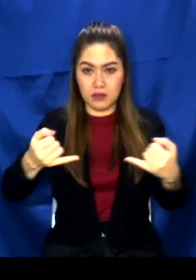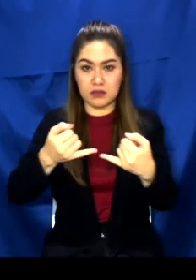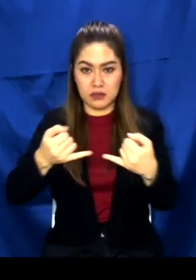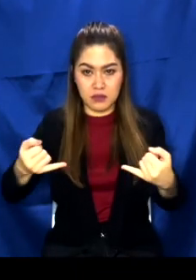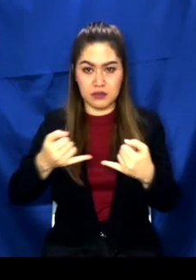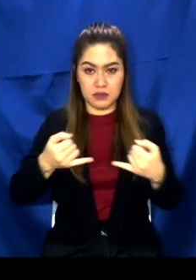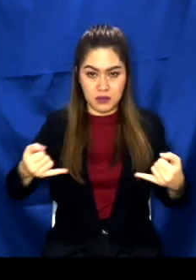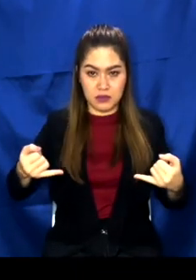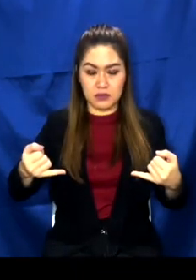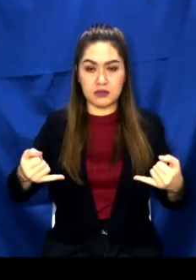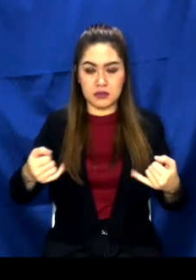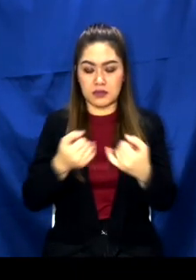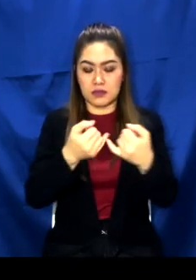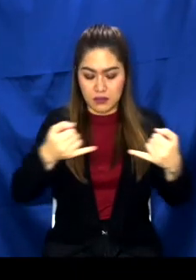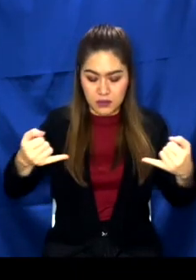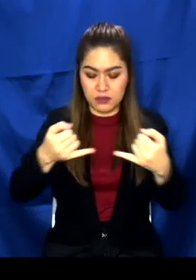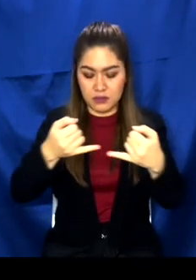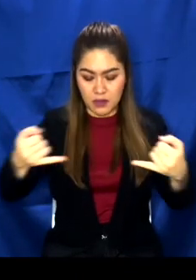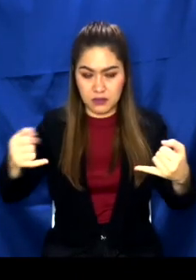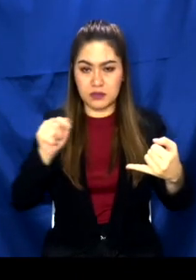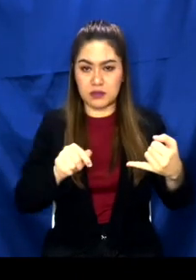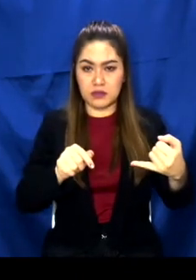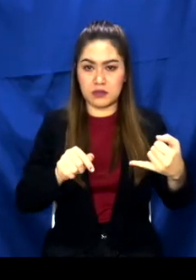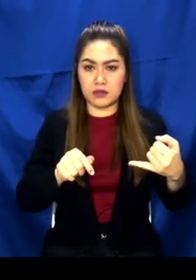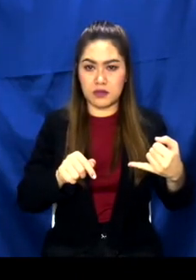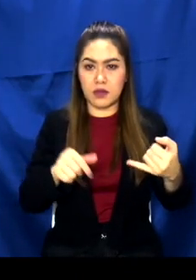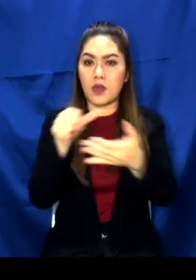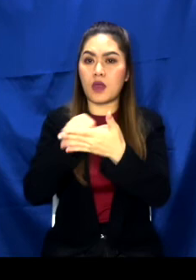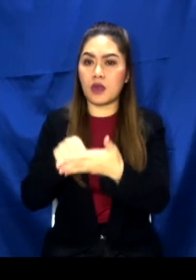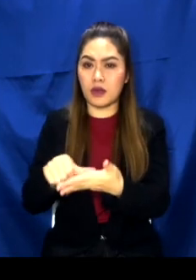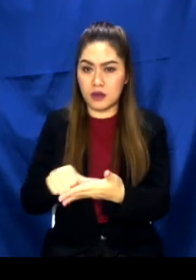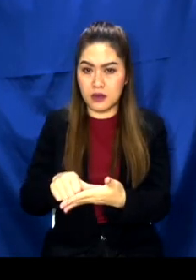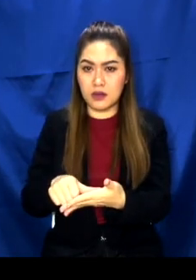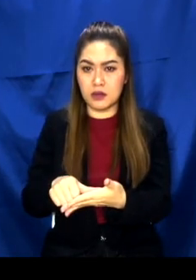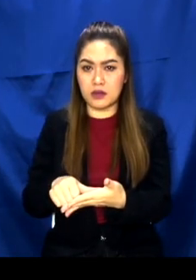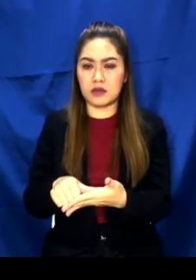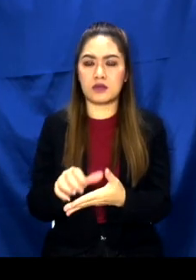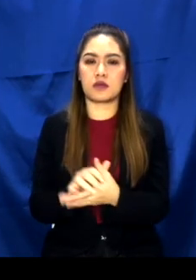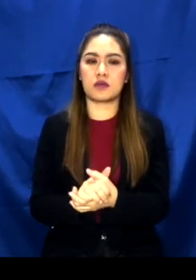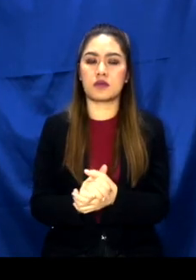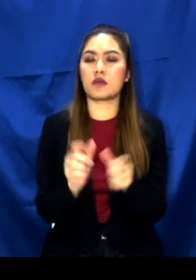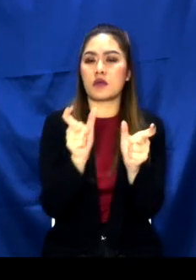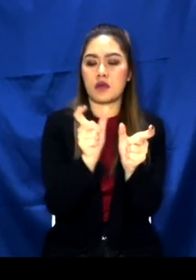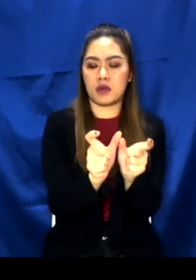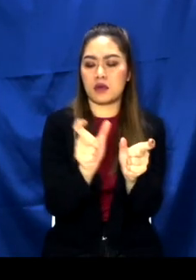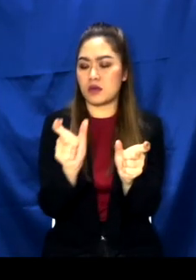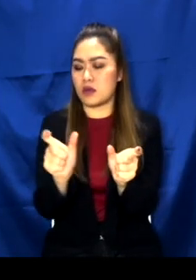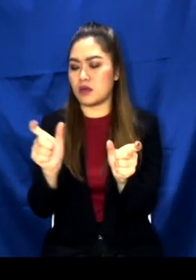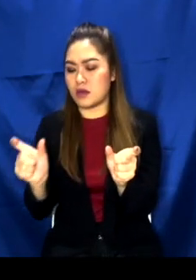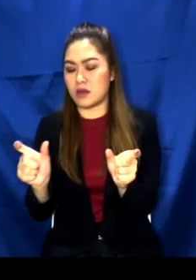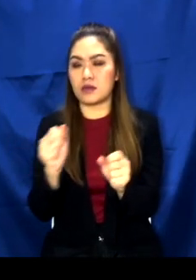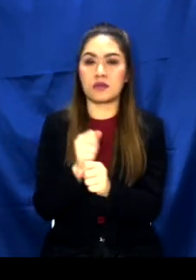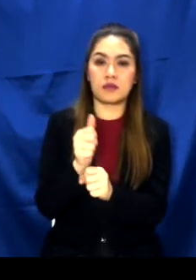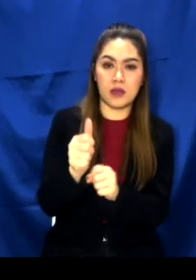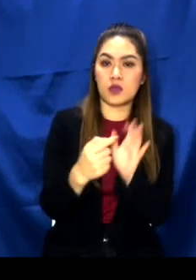คะเราจะจับเส้นทีละเส้นเพื่อที่ว่าเราจะต้องแก้ไขในการเว้นวรรคอะไรเงี้ยได้นะคะ